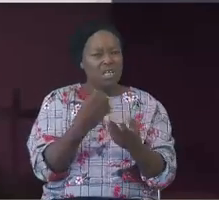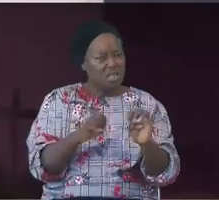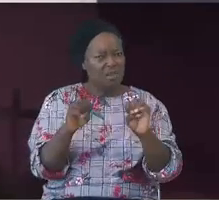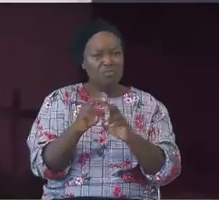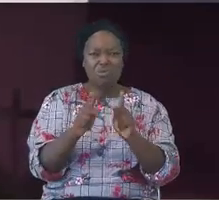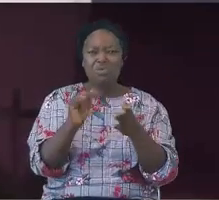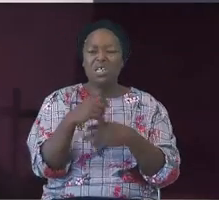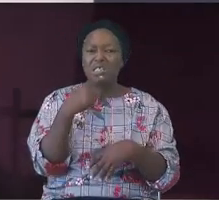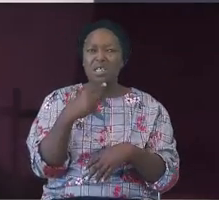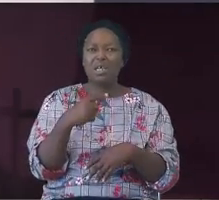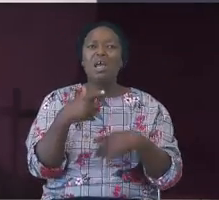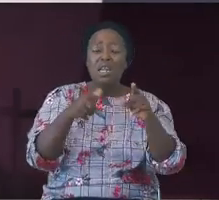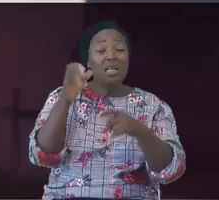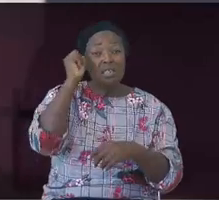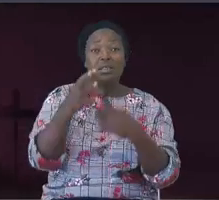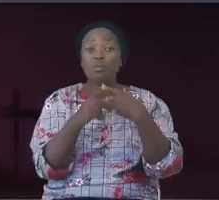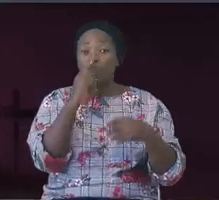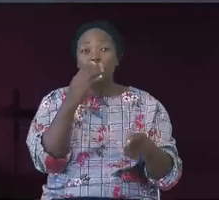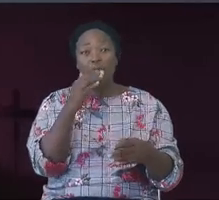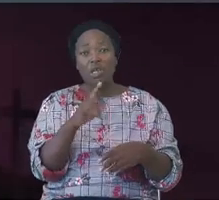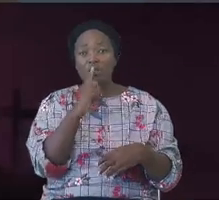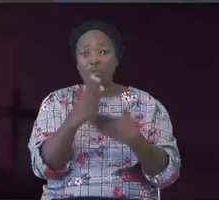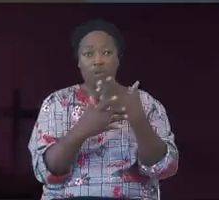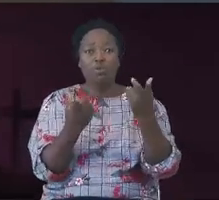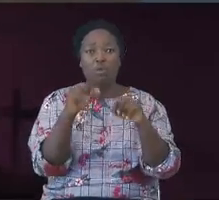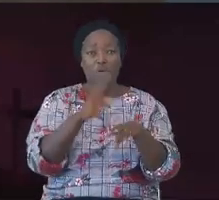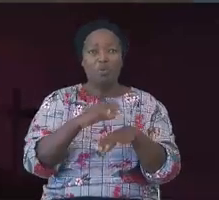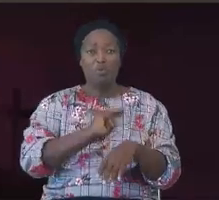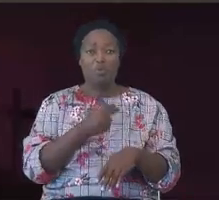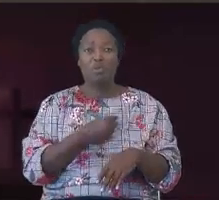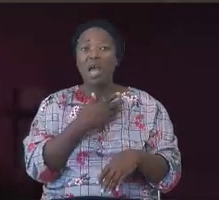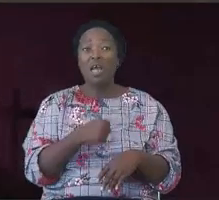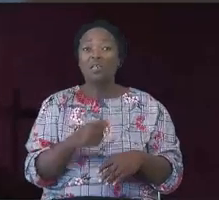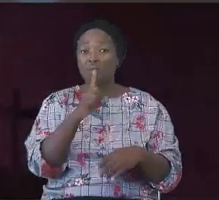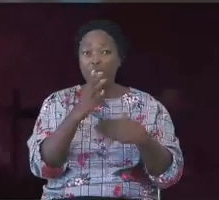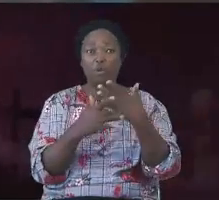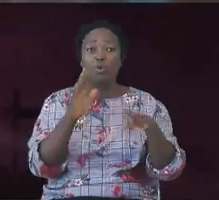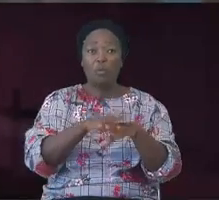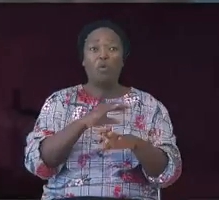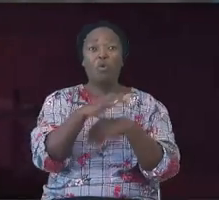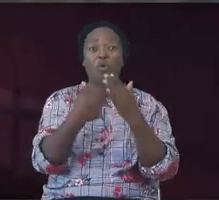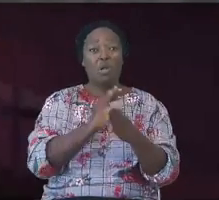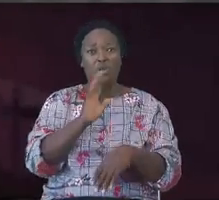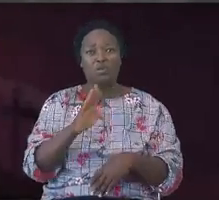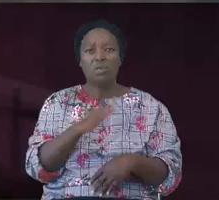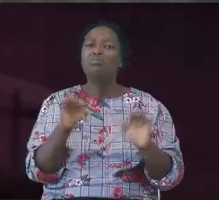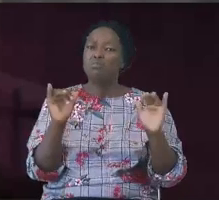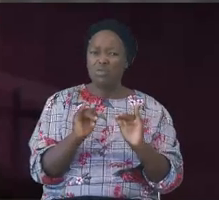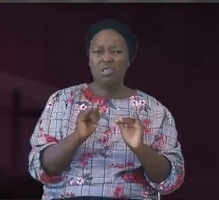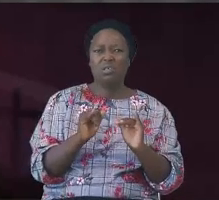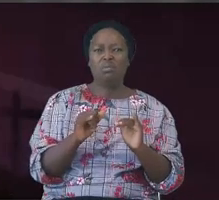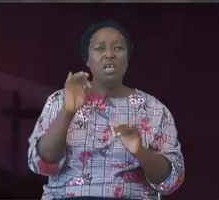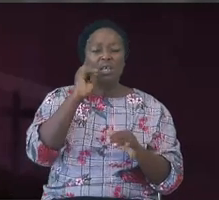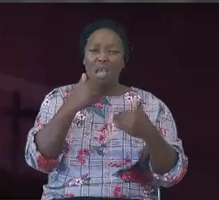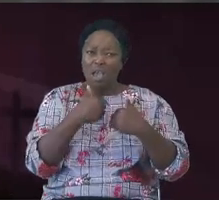supplication pour le pire des pécheurs, même ceux qui ont dit que son sang retombe sur nous